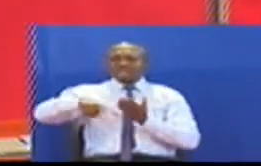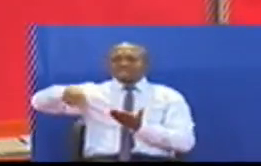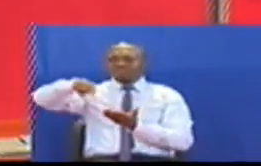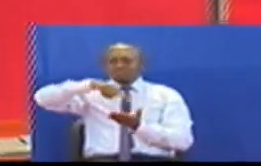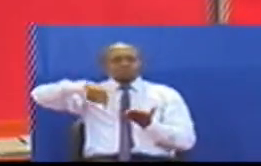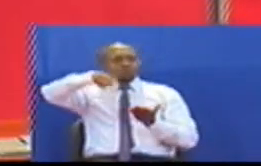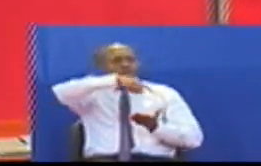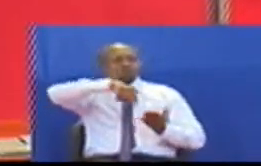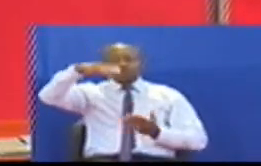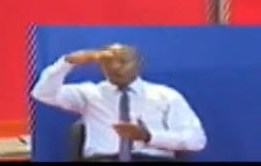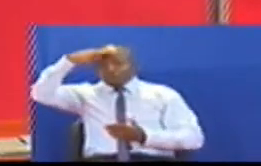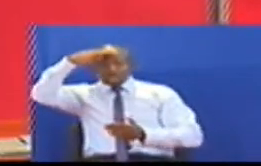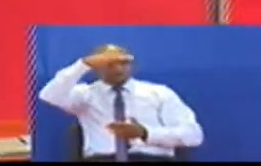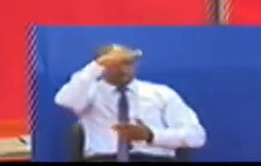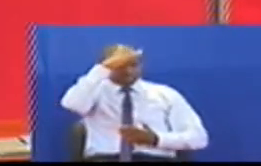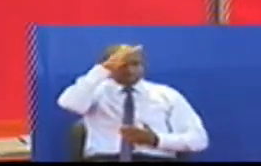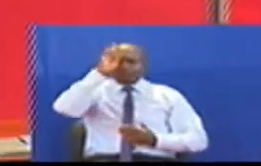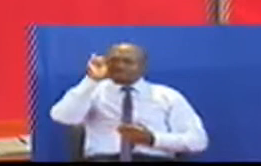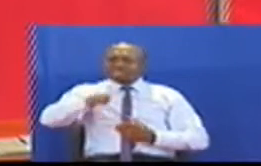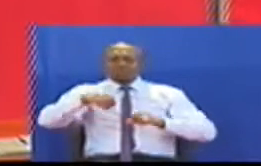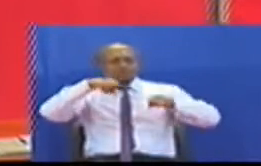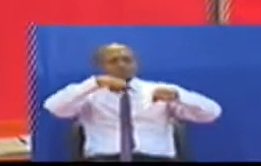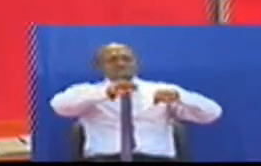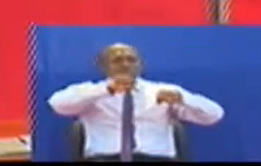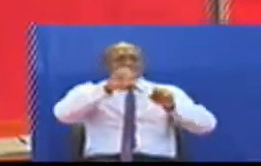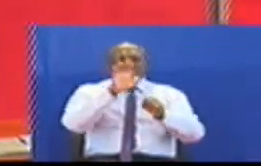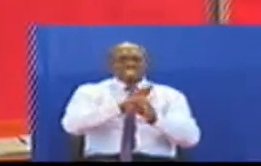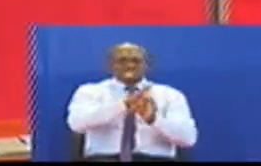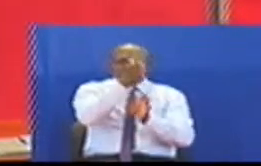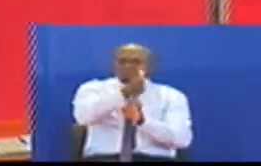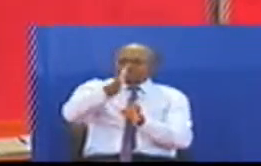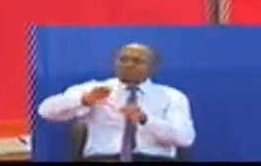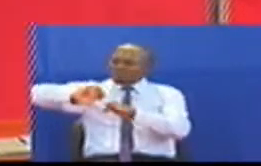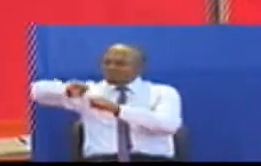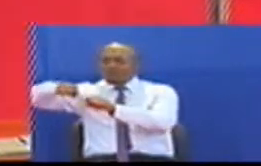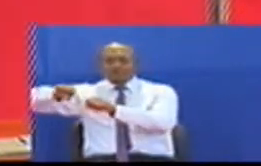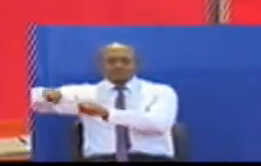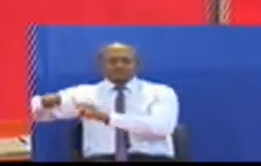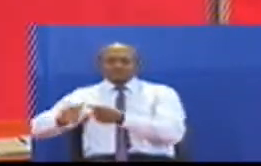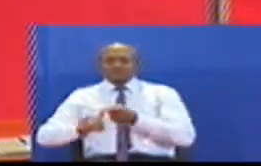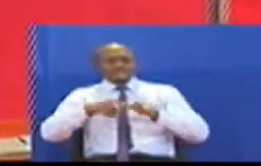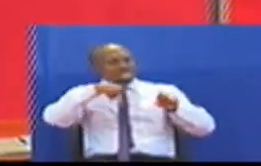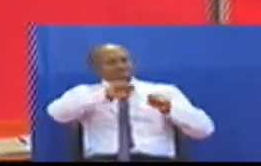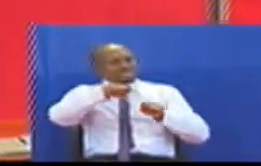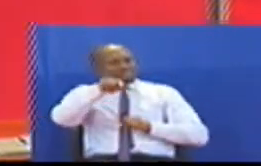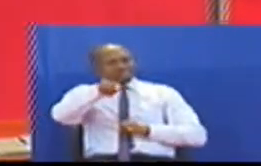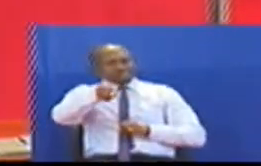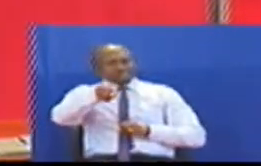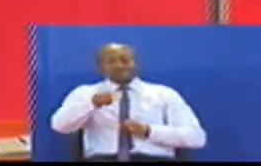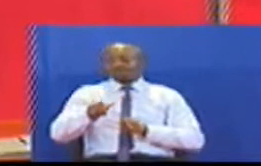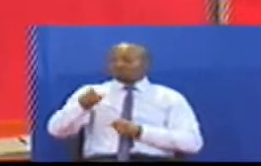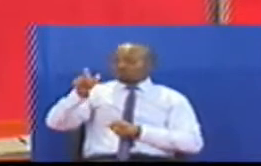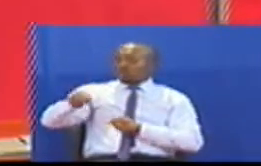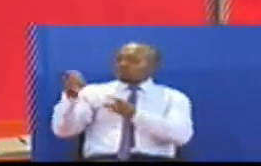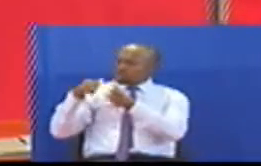polisi, ziko pikipiki nyingi bado pale zimefungiwa. Na zile pikipiki Mheshimiwa Waziri Mkuu zilinunuliwa